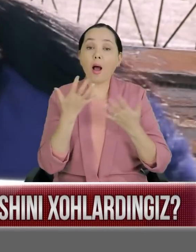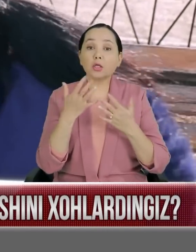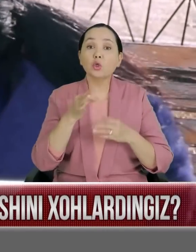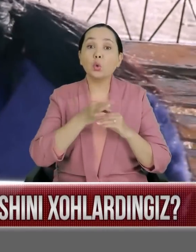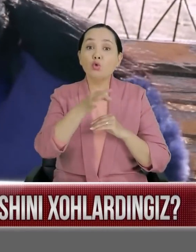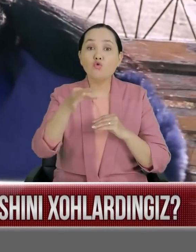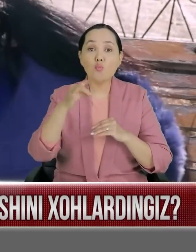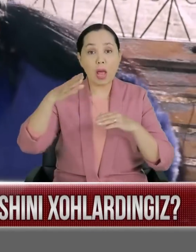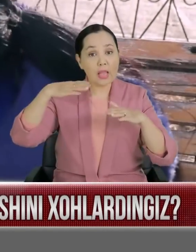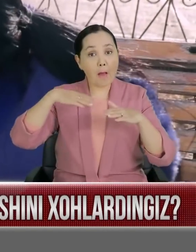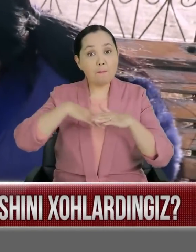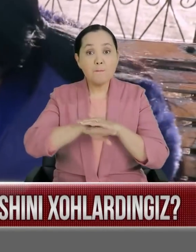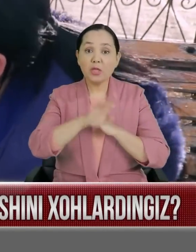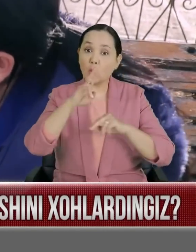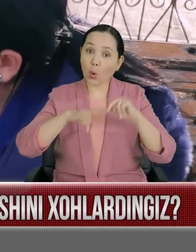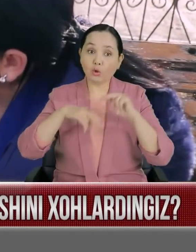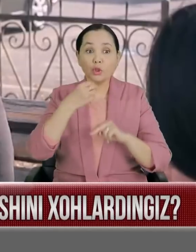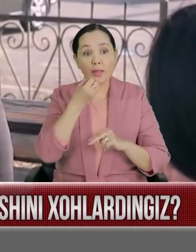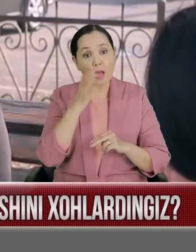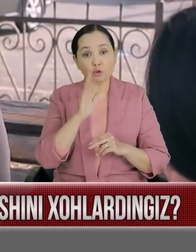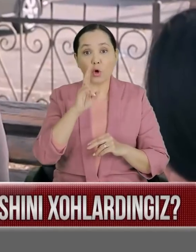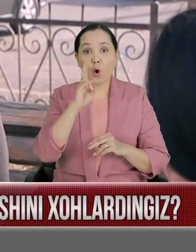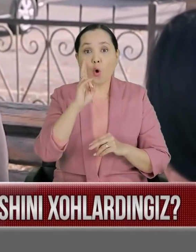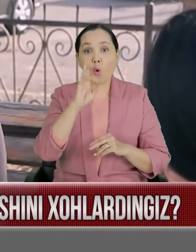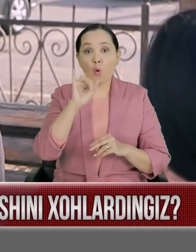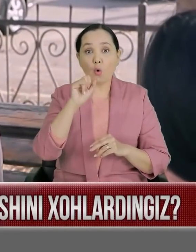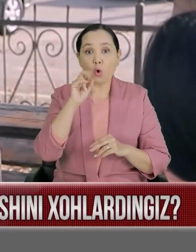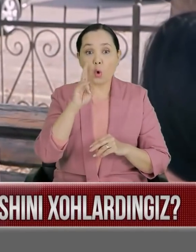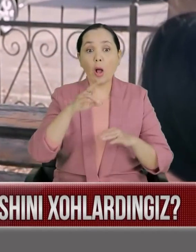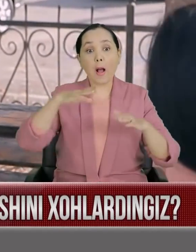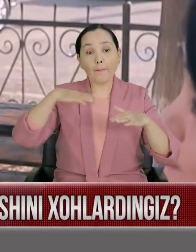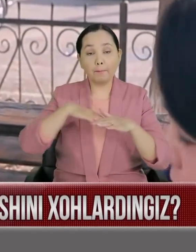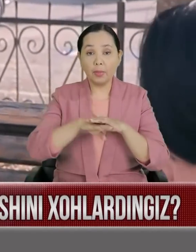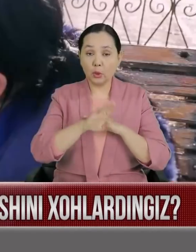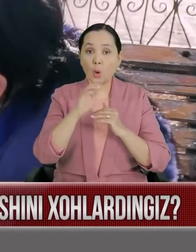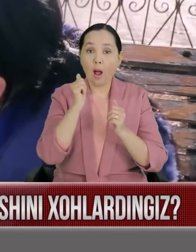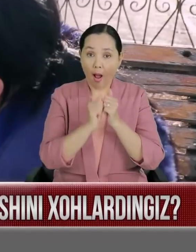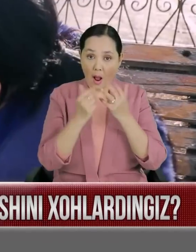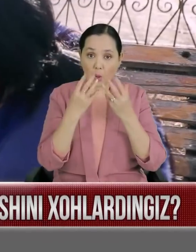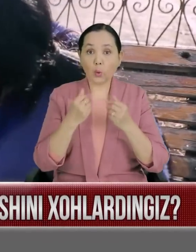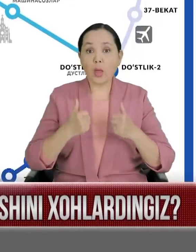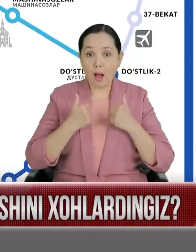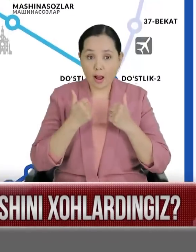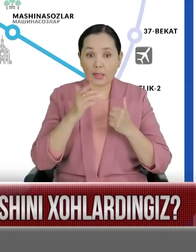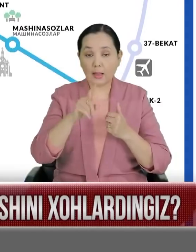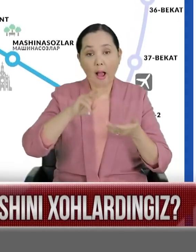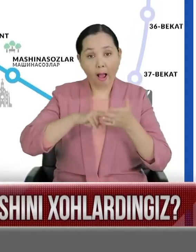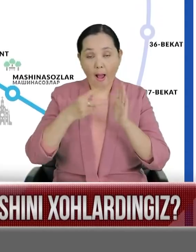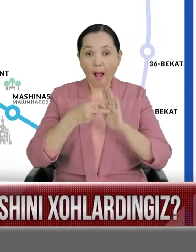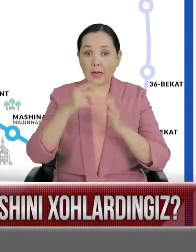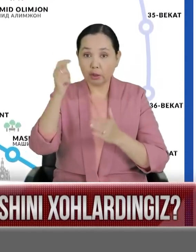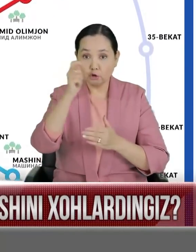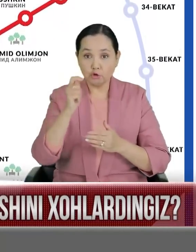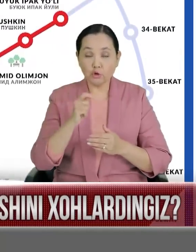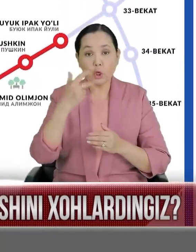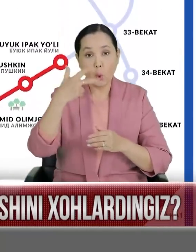metro yo'nalishlari qurilsa yaxshiroq bo'ladi? Qo'yliqdagi metroda o'zim har kun harakatlanaman. Shu mana bu xaritasini chizib qo'yganku, metroning ichida